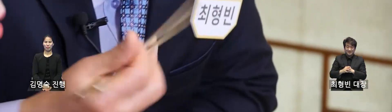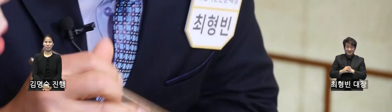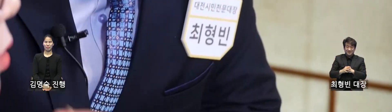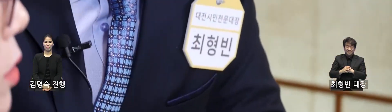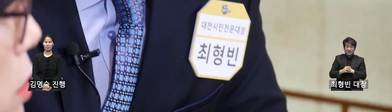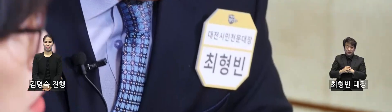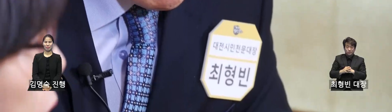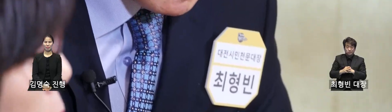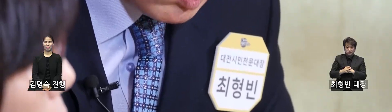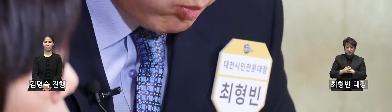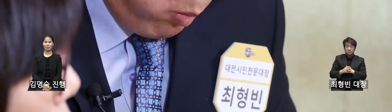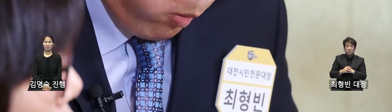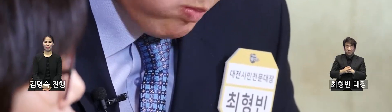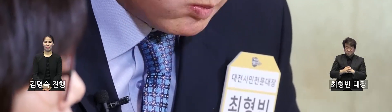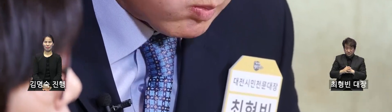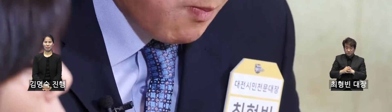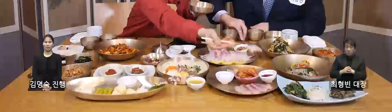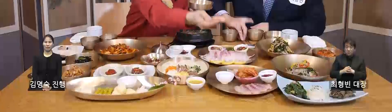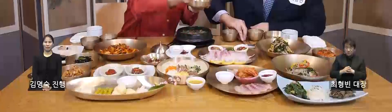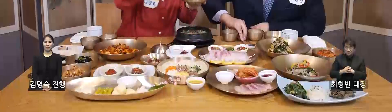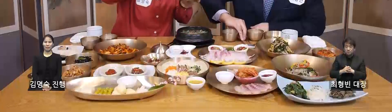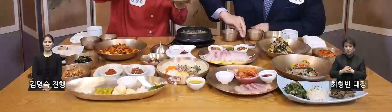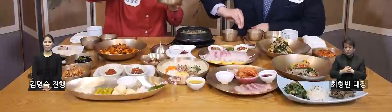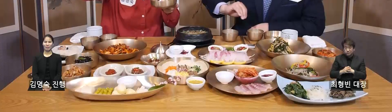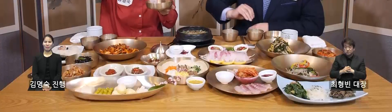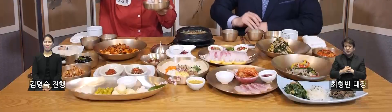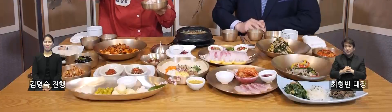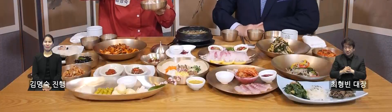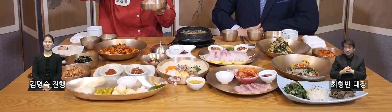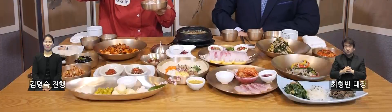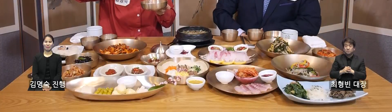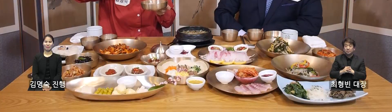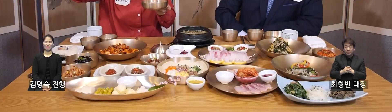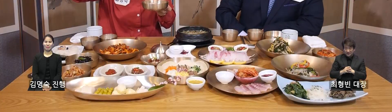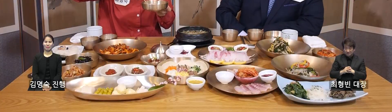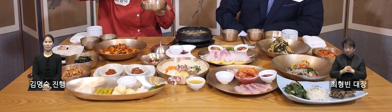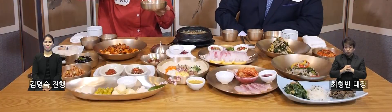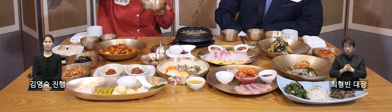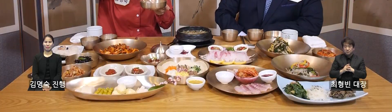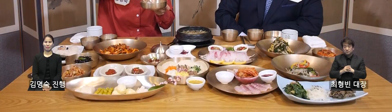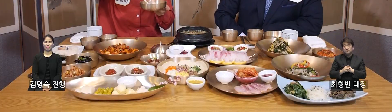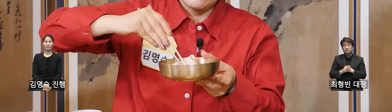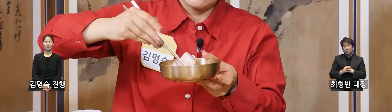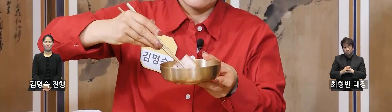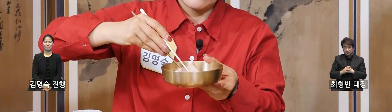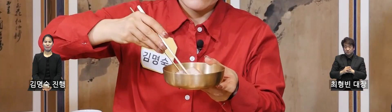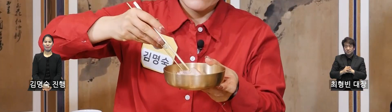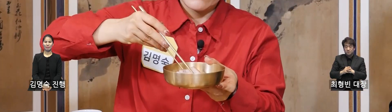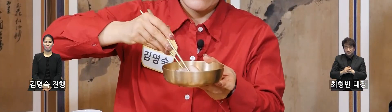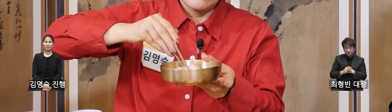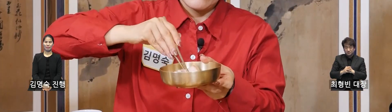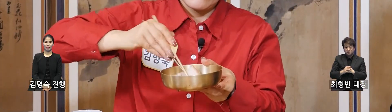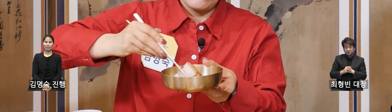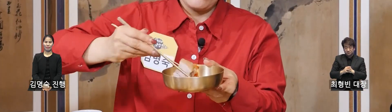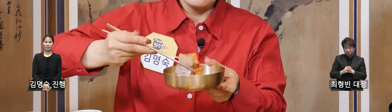수 이거 한번 찍어 줄게 요전에 자 음 입니다